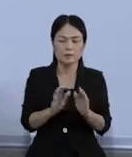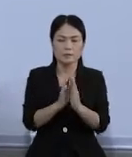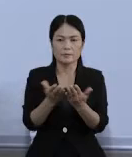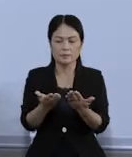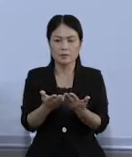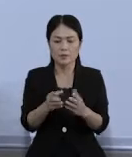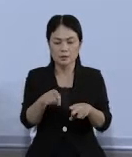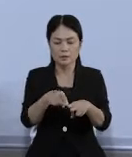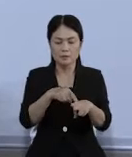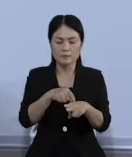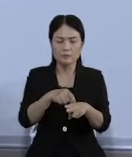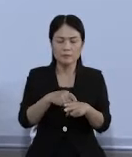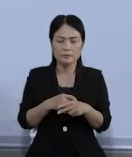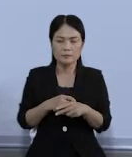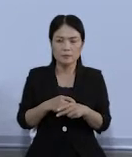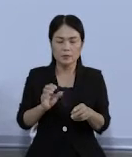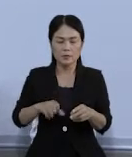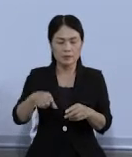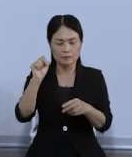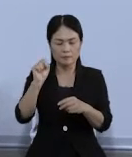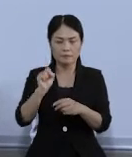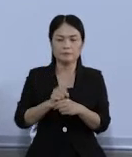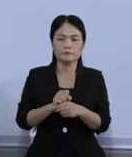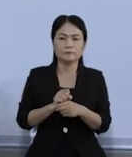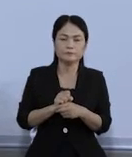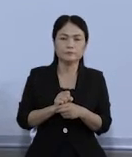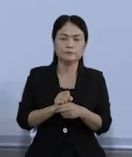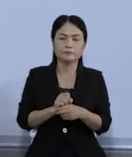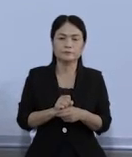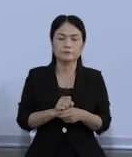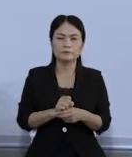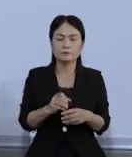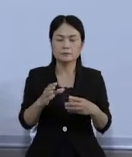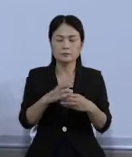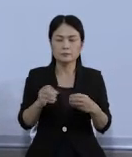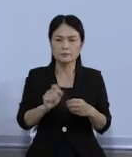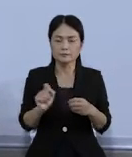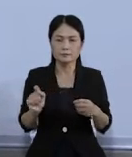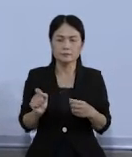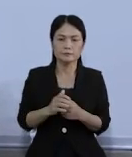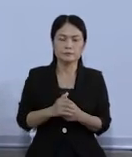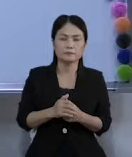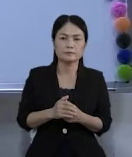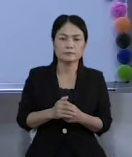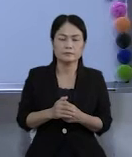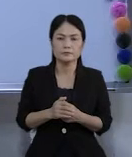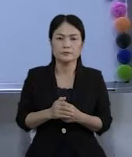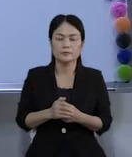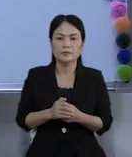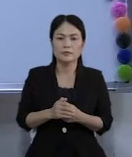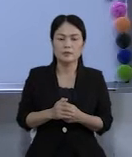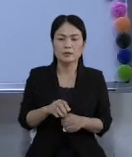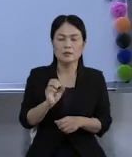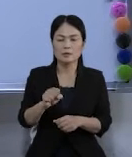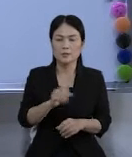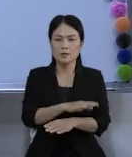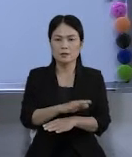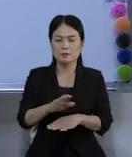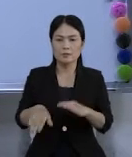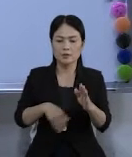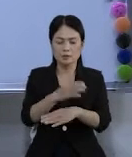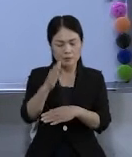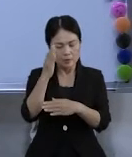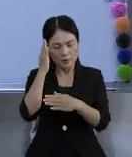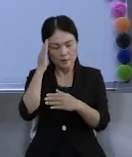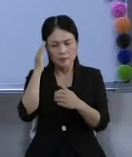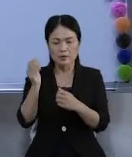phơ bắn toát cả đà chân nuốn nâng phơt chị đàm. Chà, chẳng con tiếng ọc nơi chạm